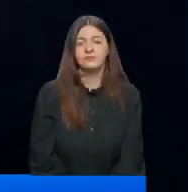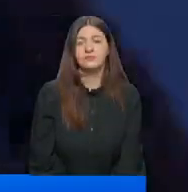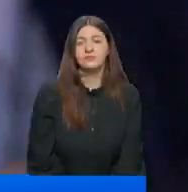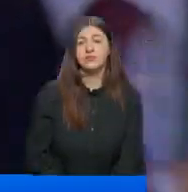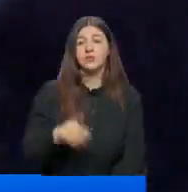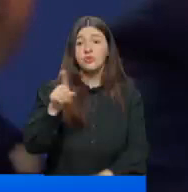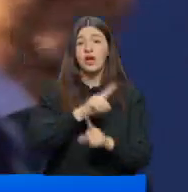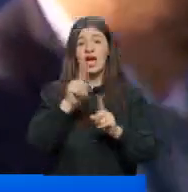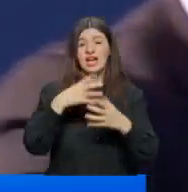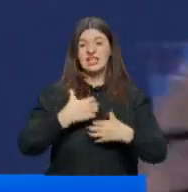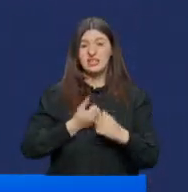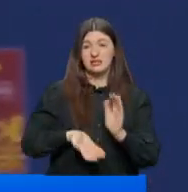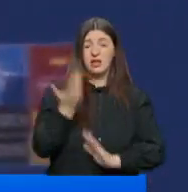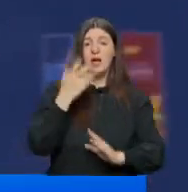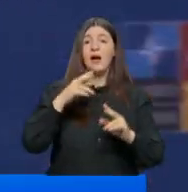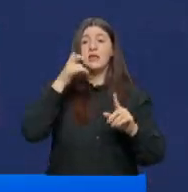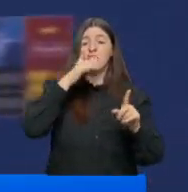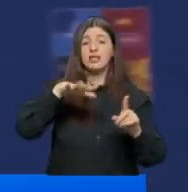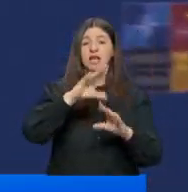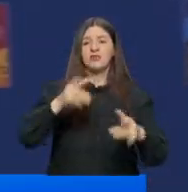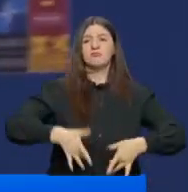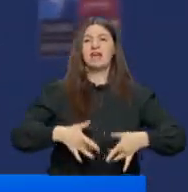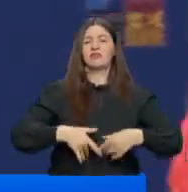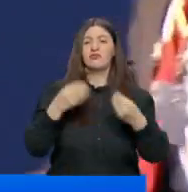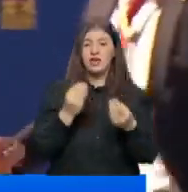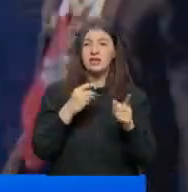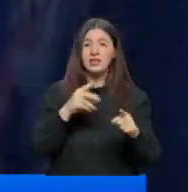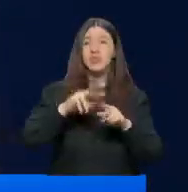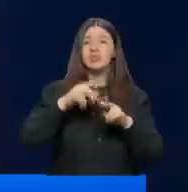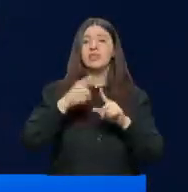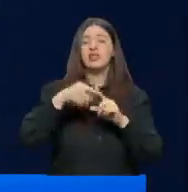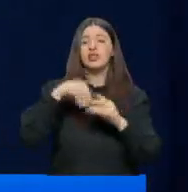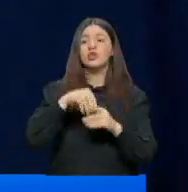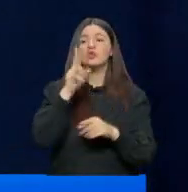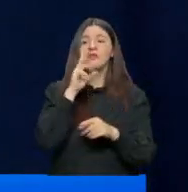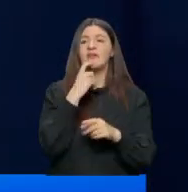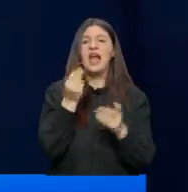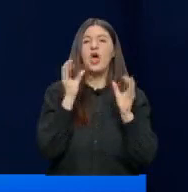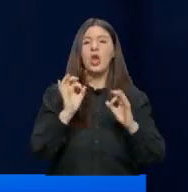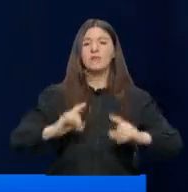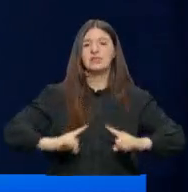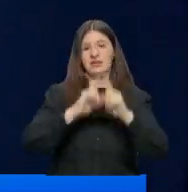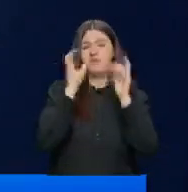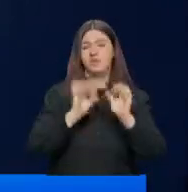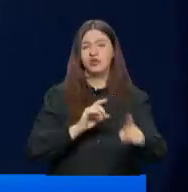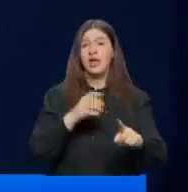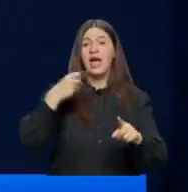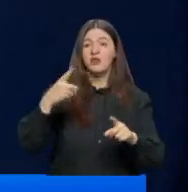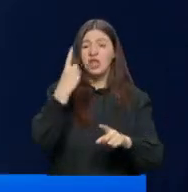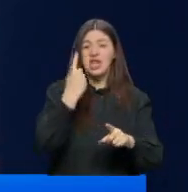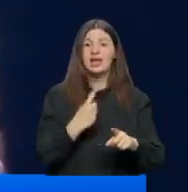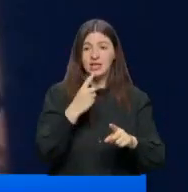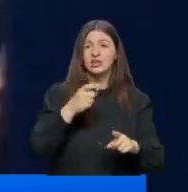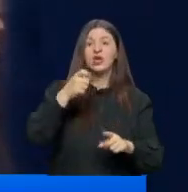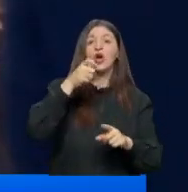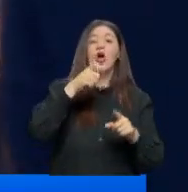Veto krizinin aşılması Madrid'de herkesi memnun ederken NATO için son yılların en önemli zirvesi başladı. Erdoğan ilk kez